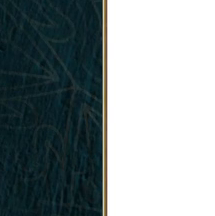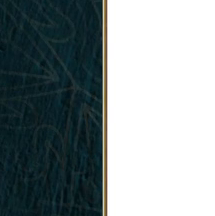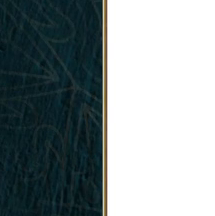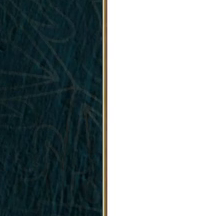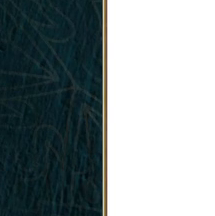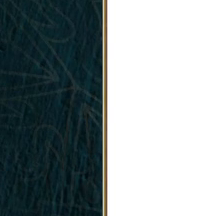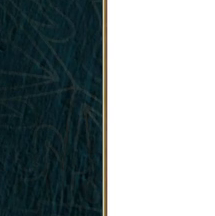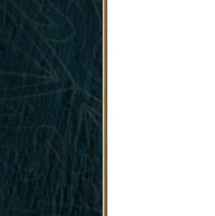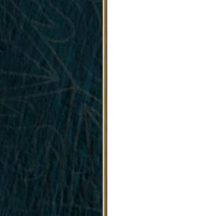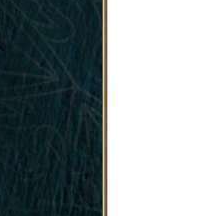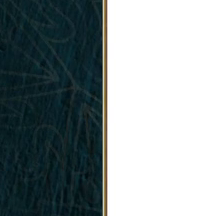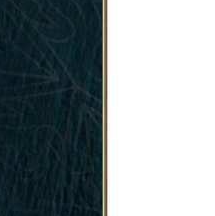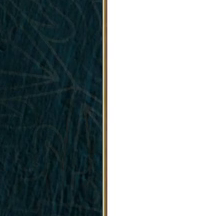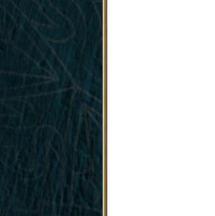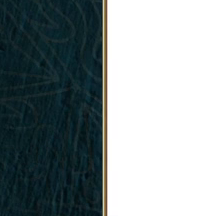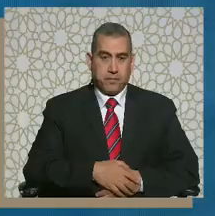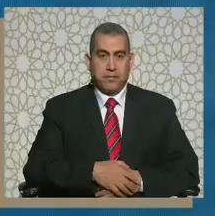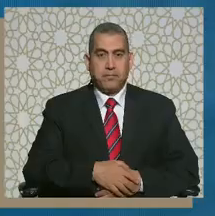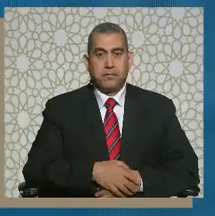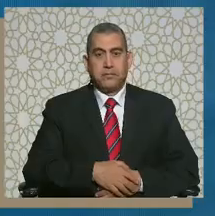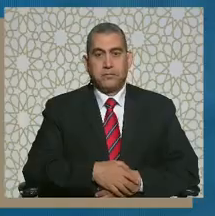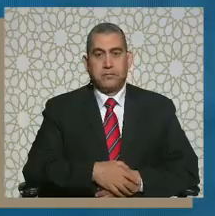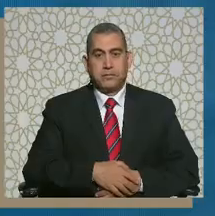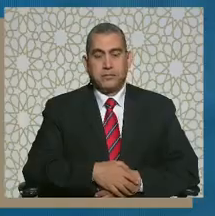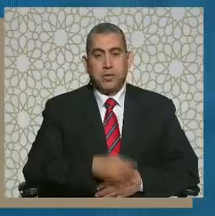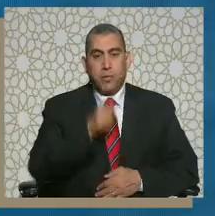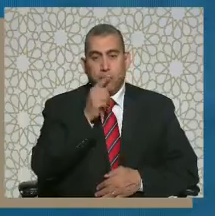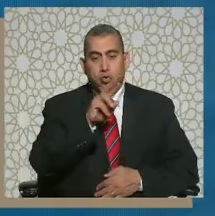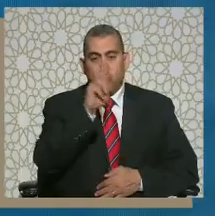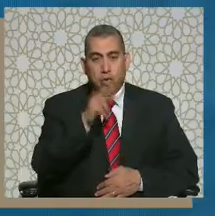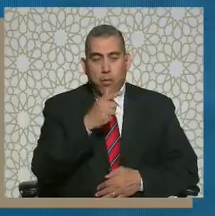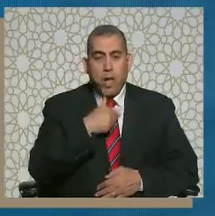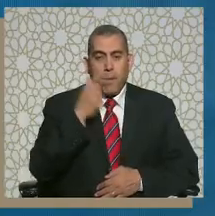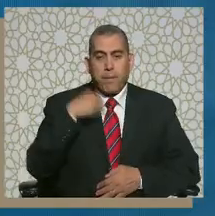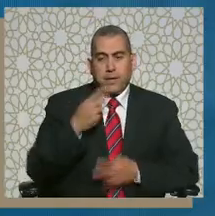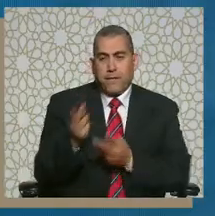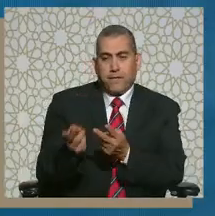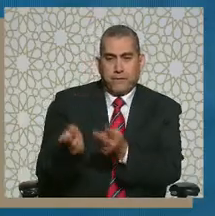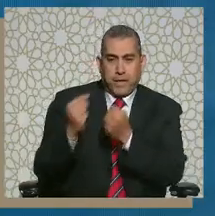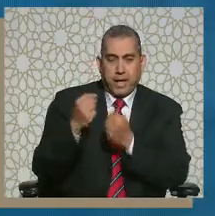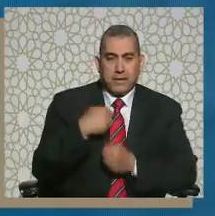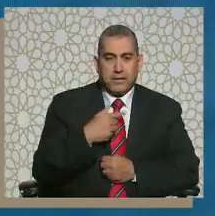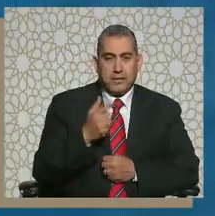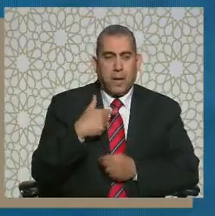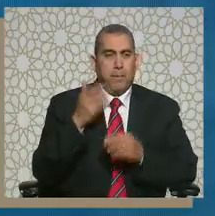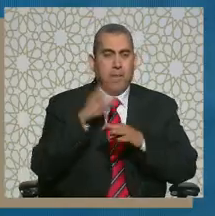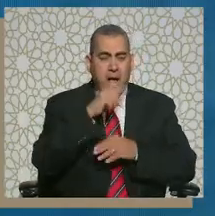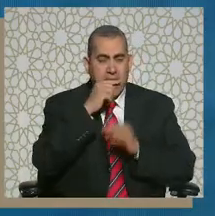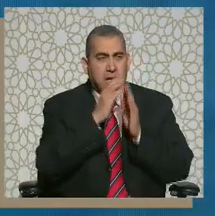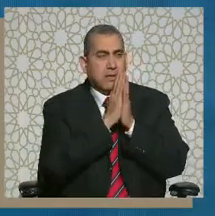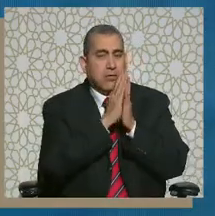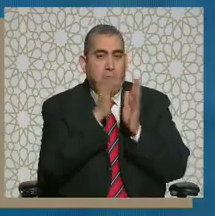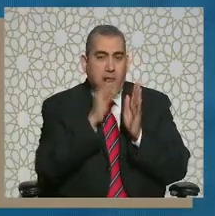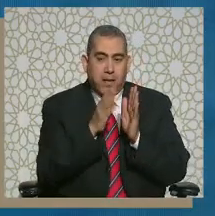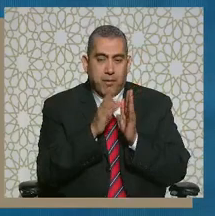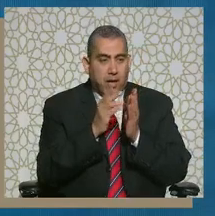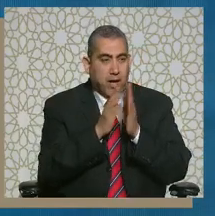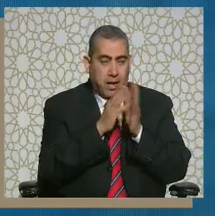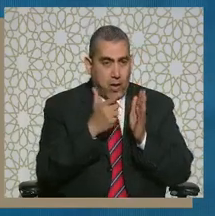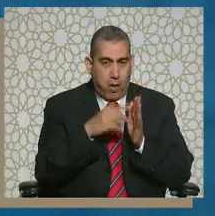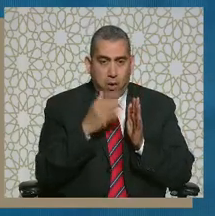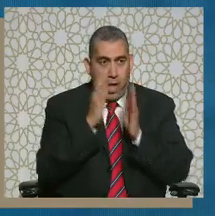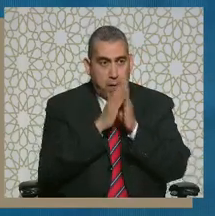بعد ما يرد ما سرقه جزء مما يتعلق ب مسائل التوبه وخاصه فيما